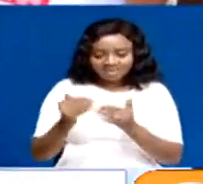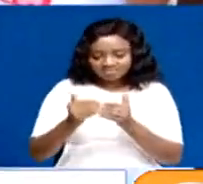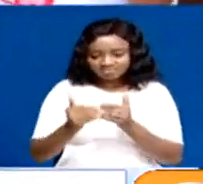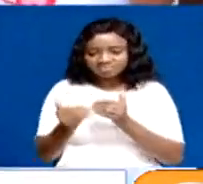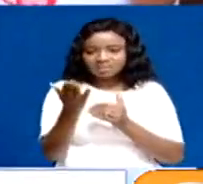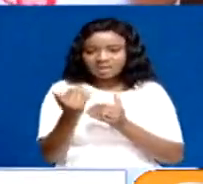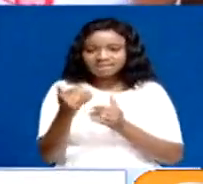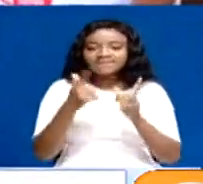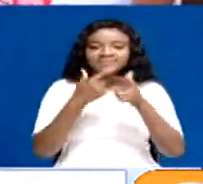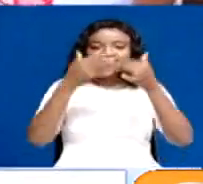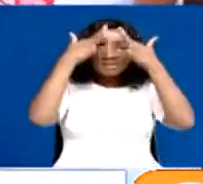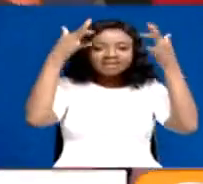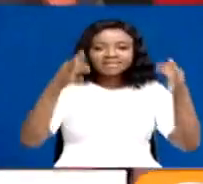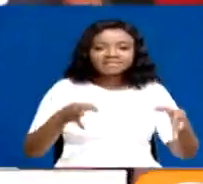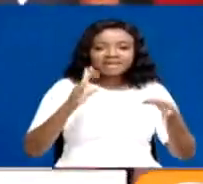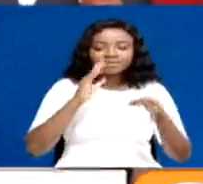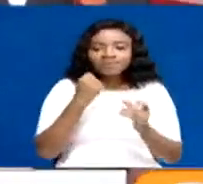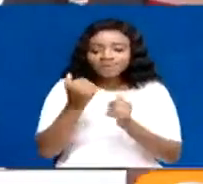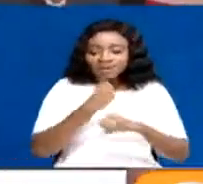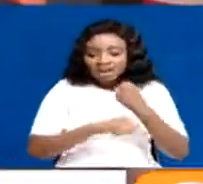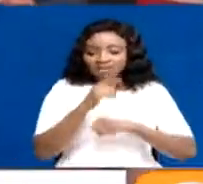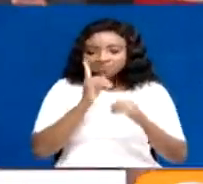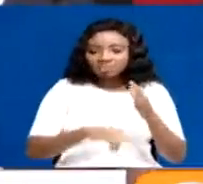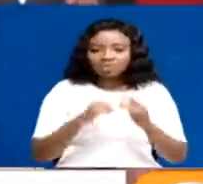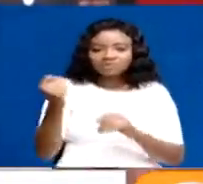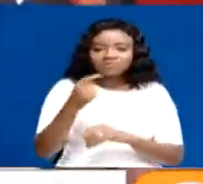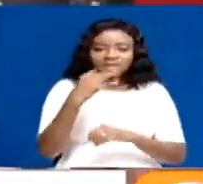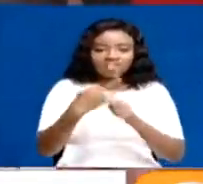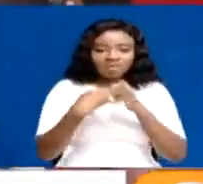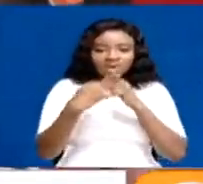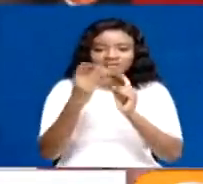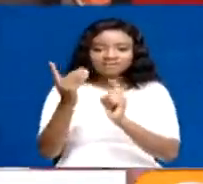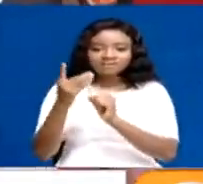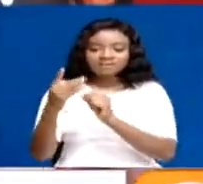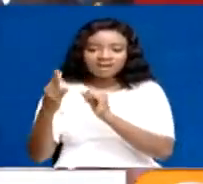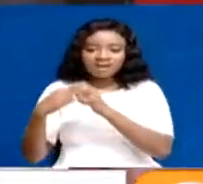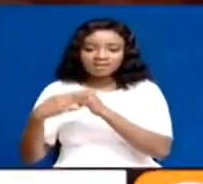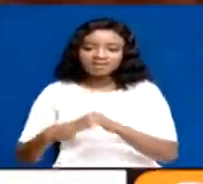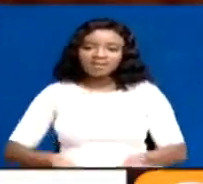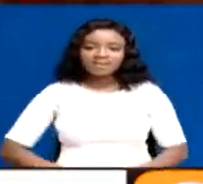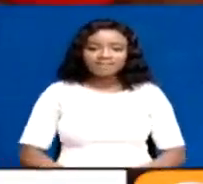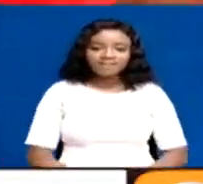karibuni kuamua hatua itakayochukua kwenye uchaguzi mkuu wa Agosti 9. Alpha Slagatu, Ninga Citizen.